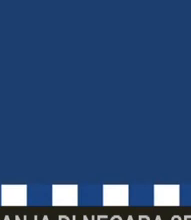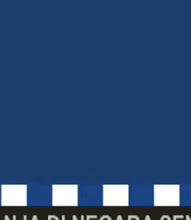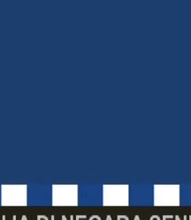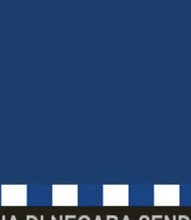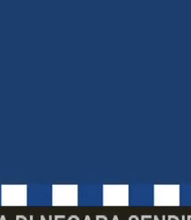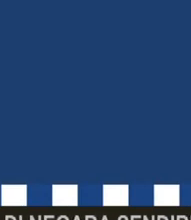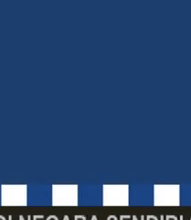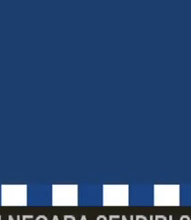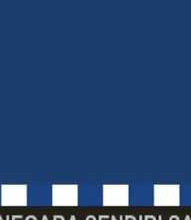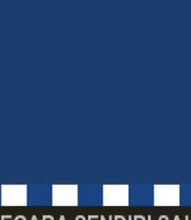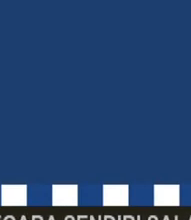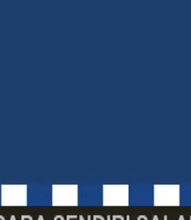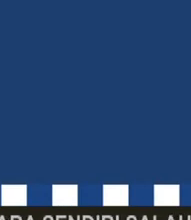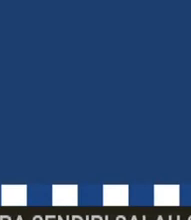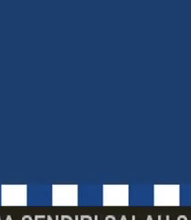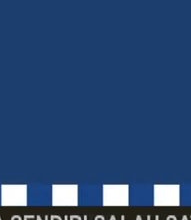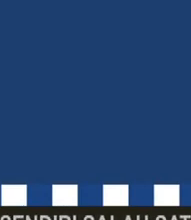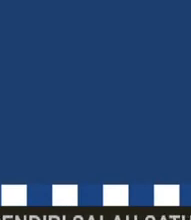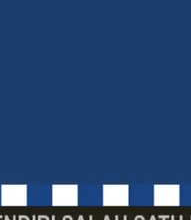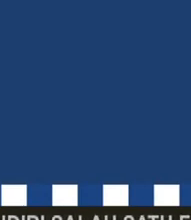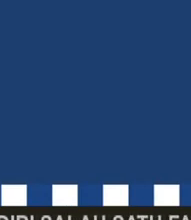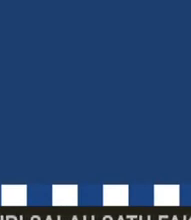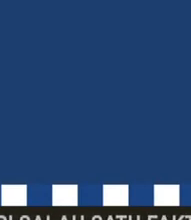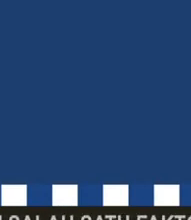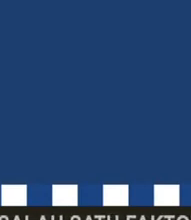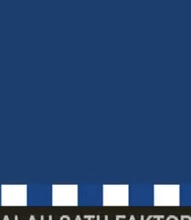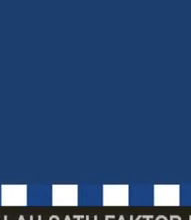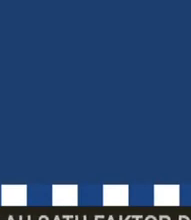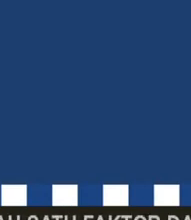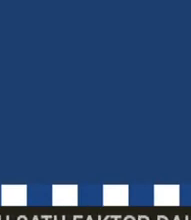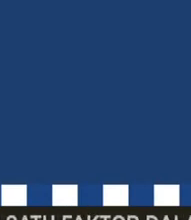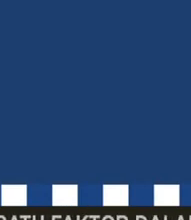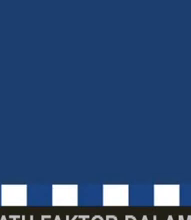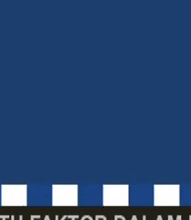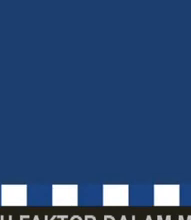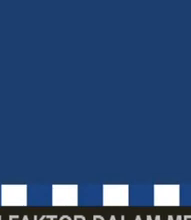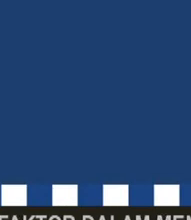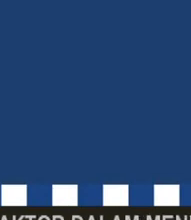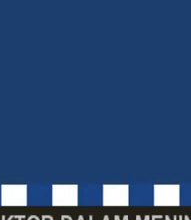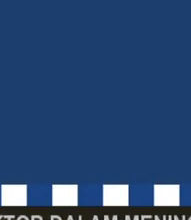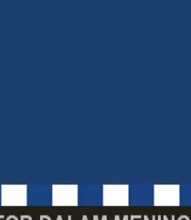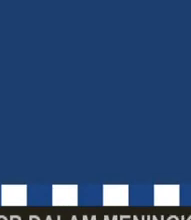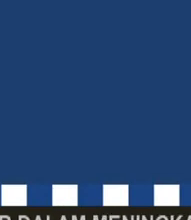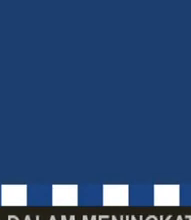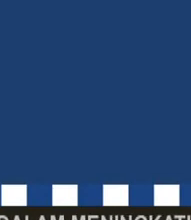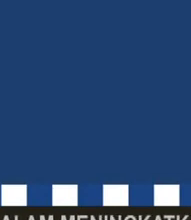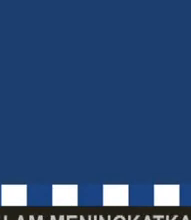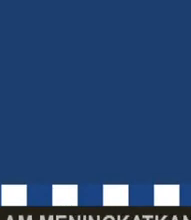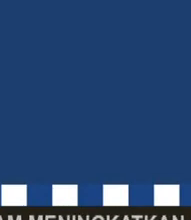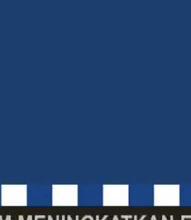0059 orang ramma yang mempunyai sebarang maklumat mengenai ya boleh menghubungi Balai Polis Bandar Seri Begawan